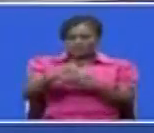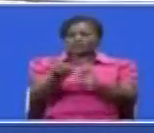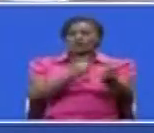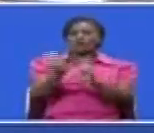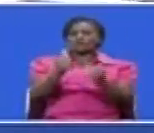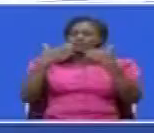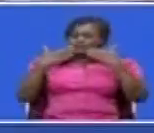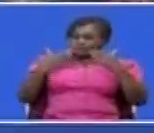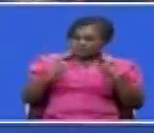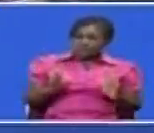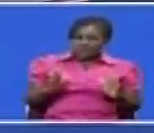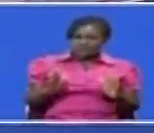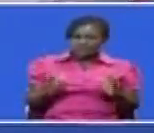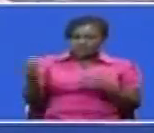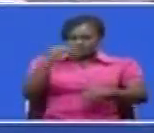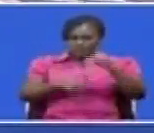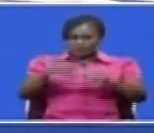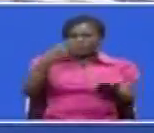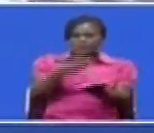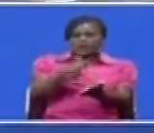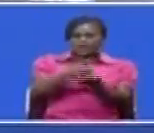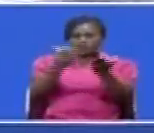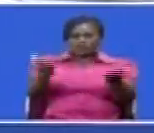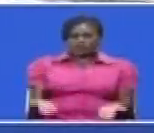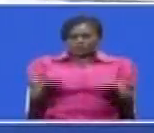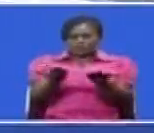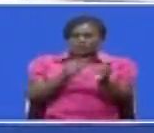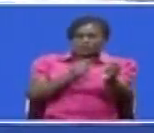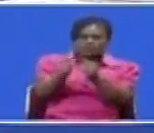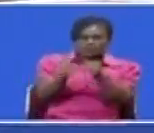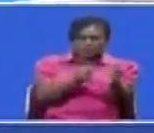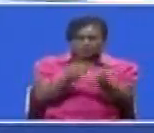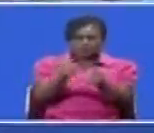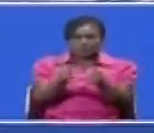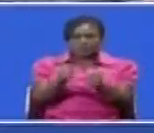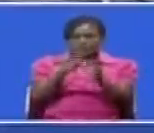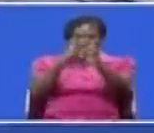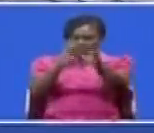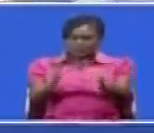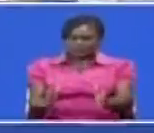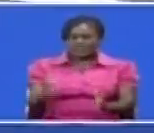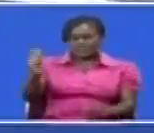hayo kutamatika, kulichangishwa fedha zitakazosaidia kuimarisha ndondi humu nchini. Abula Ahmed, KTN Michezo.